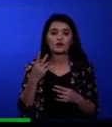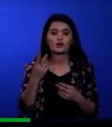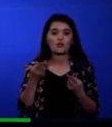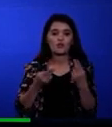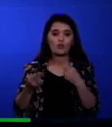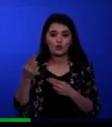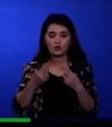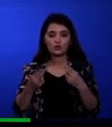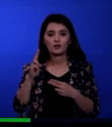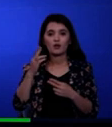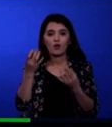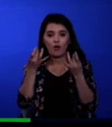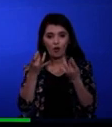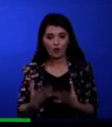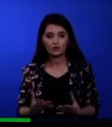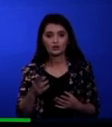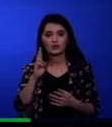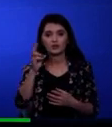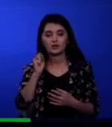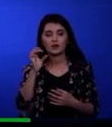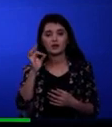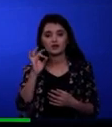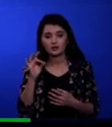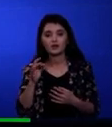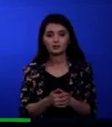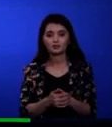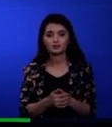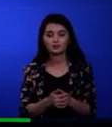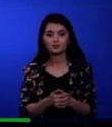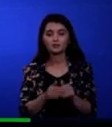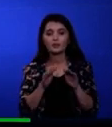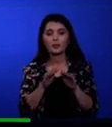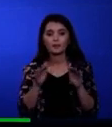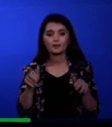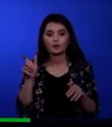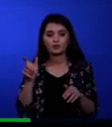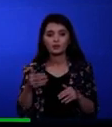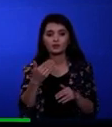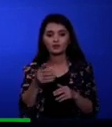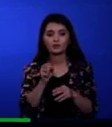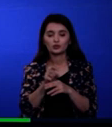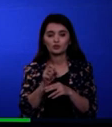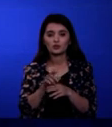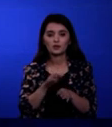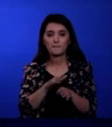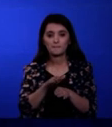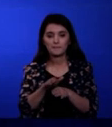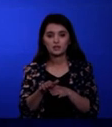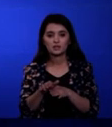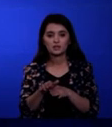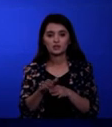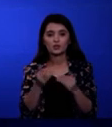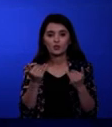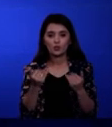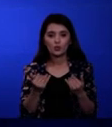oddiy kasr, so'ngra o'nlik kasr ko'rinishida ifodalang. Aziz o'quvchilar, bu topshiriqni bajarishda albatta